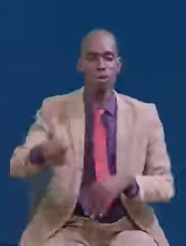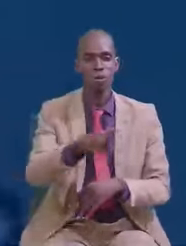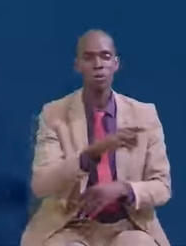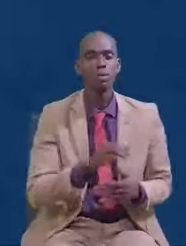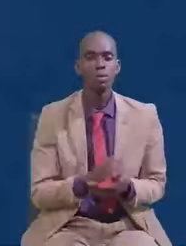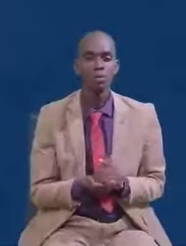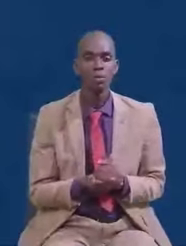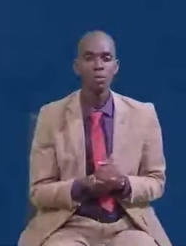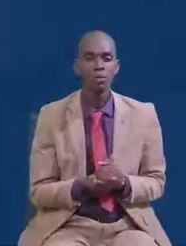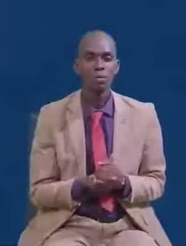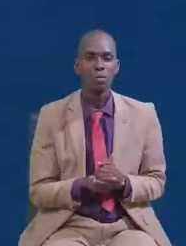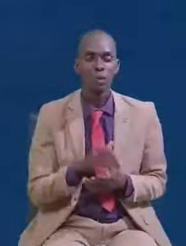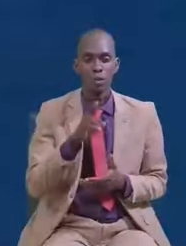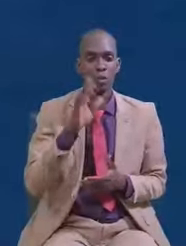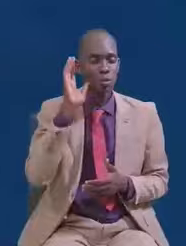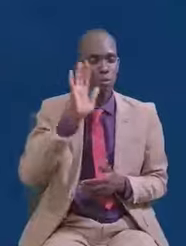Vous levez une main,